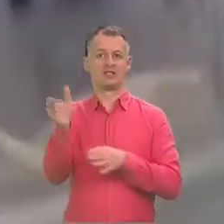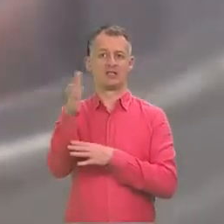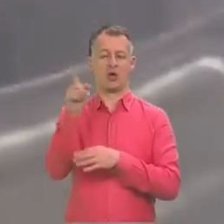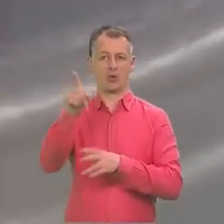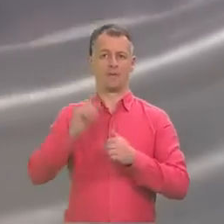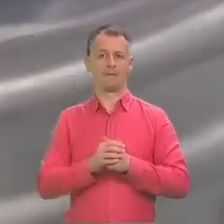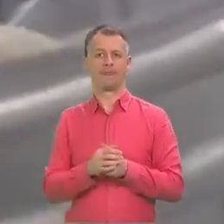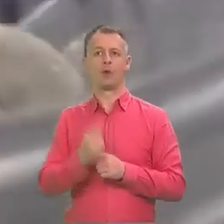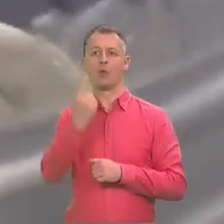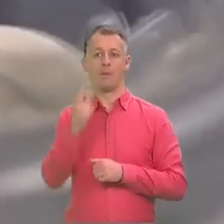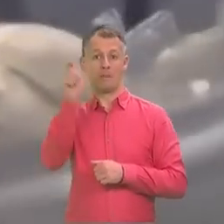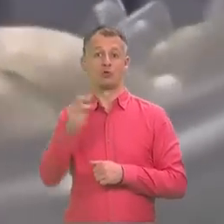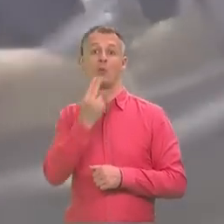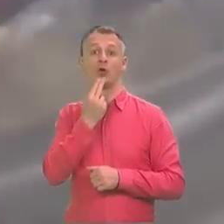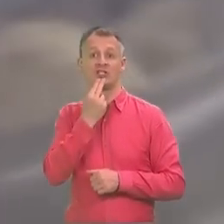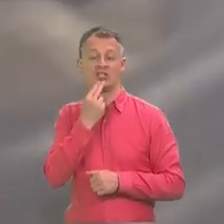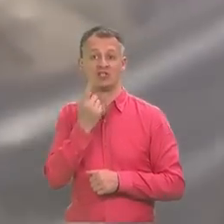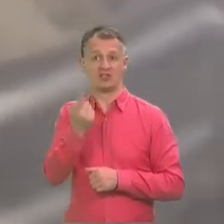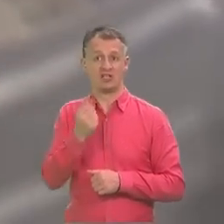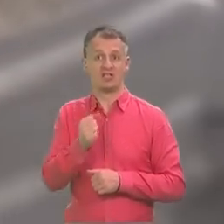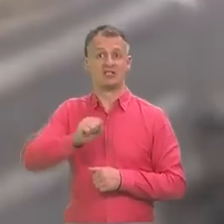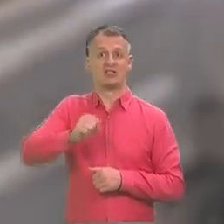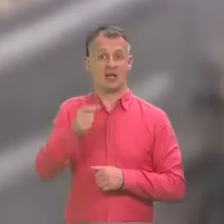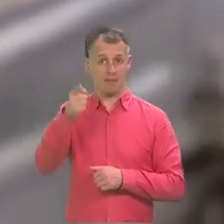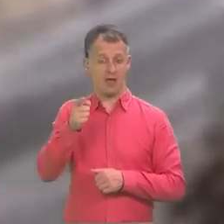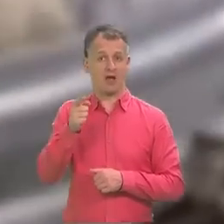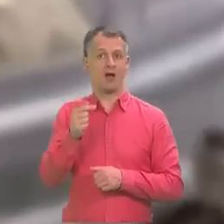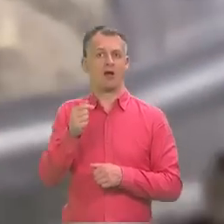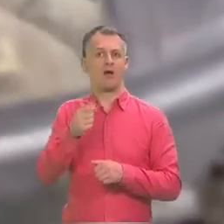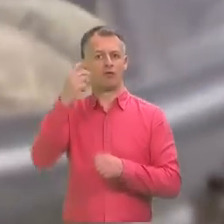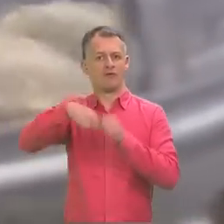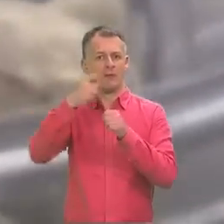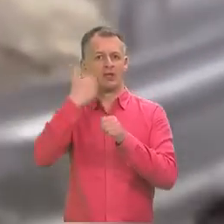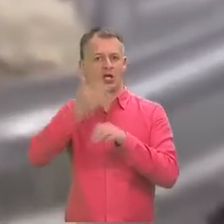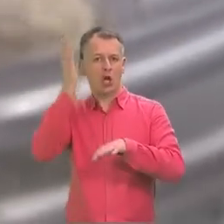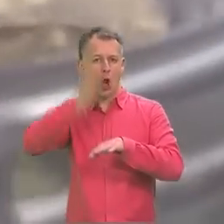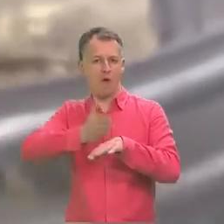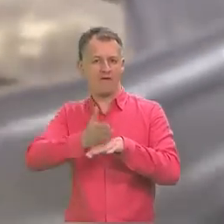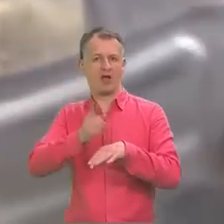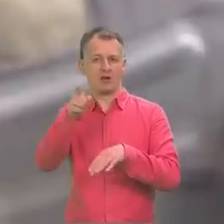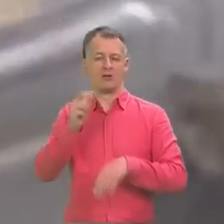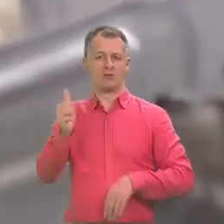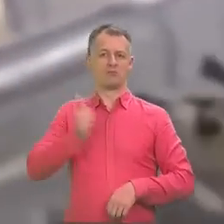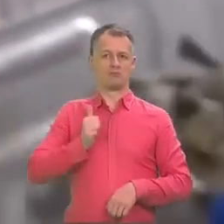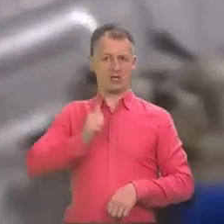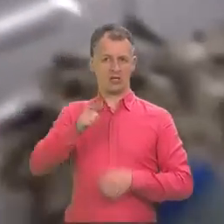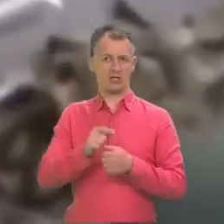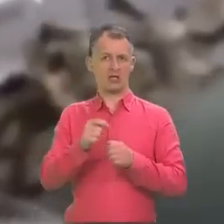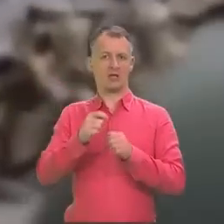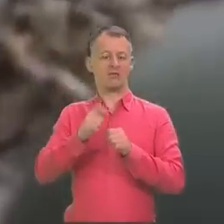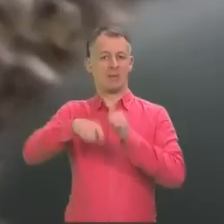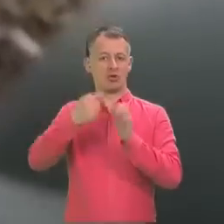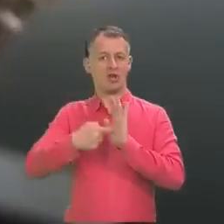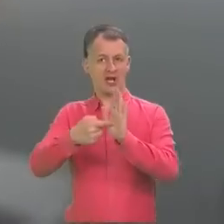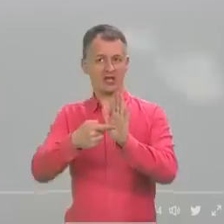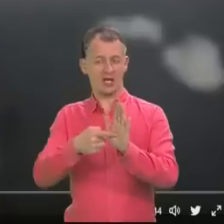Un polițist din Serbia care ar lucra la o secție din orașul Rudare a fost sinuat în timp ce lovea cu bastonul din dotare în forțele de ordine. Imaginile au fost făcute publice de un